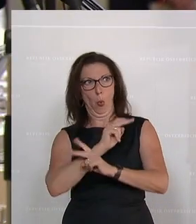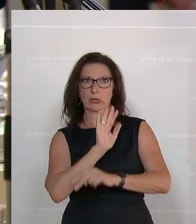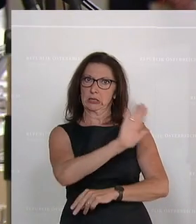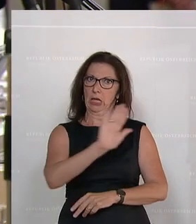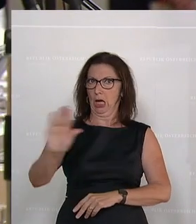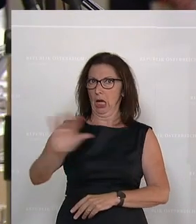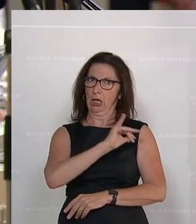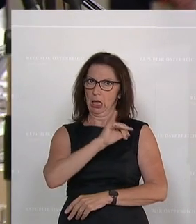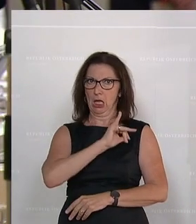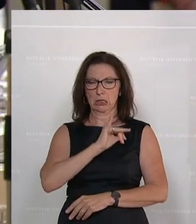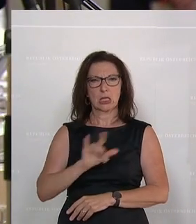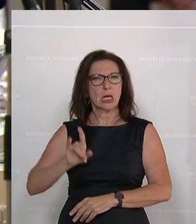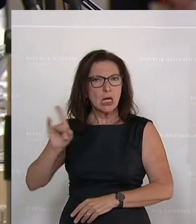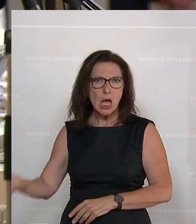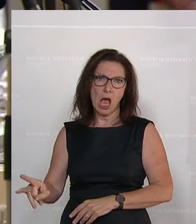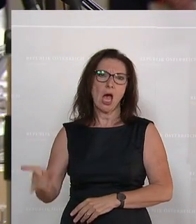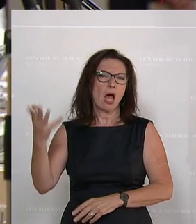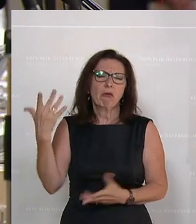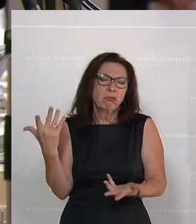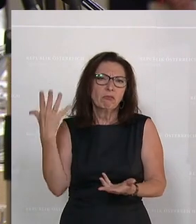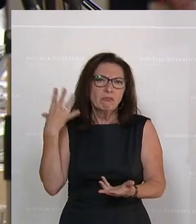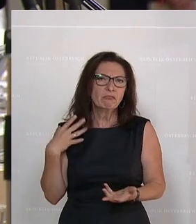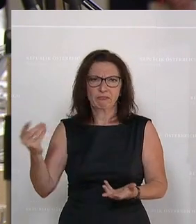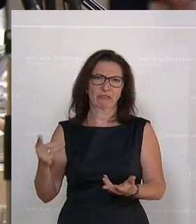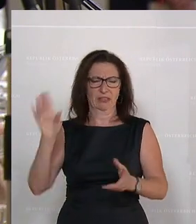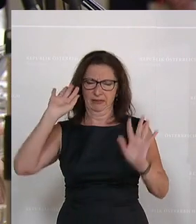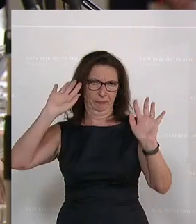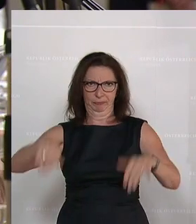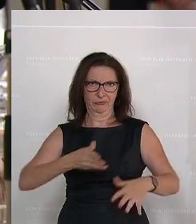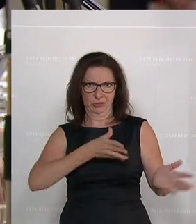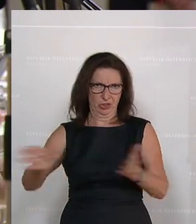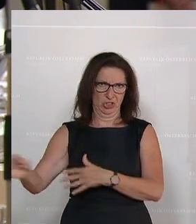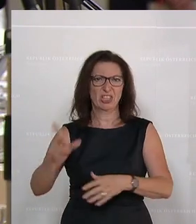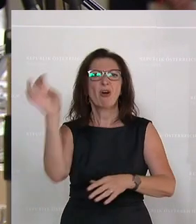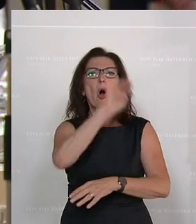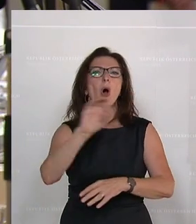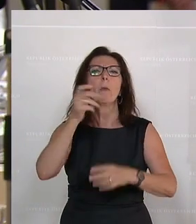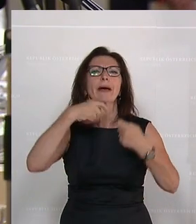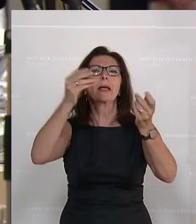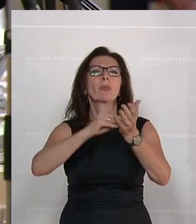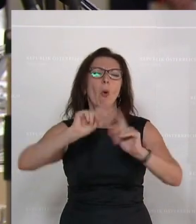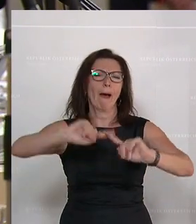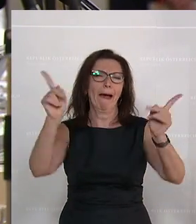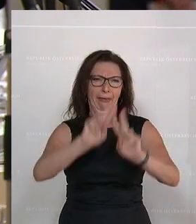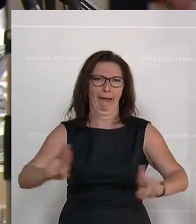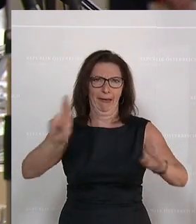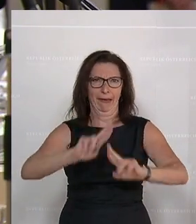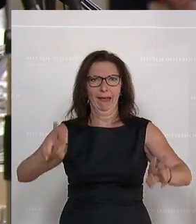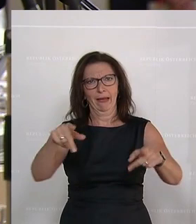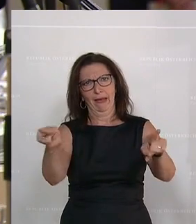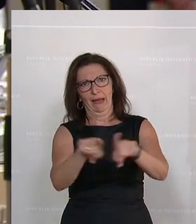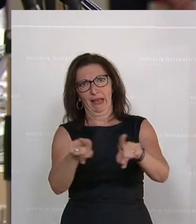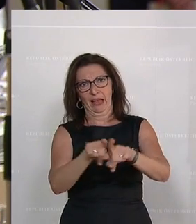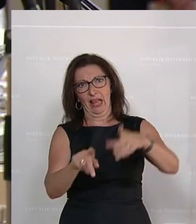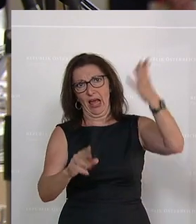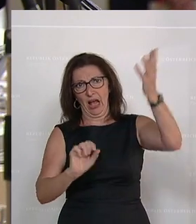ist ein schaf mehr in einer herde von ihr lichtern den europäischen gesteuerten das gleiche mit dem herdentrieb wie wir es bei